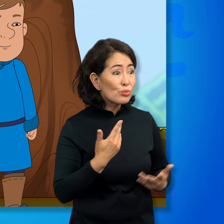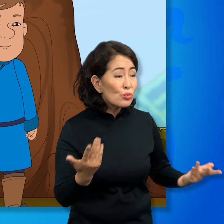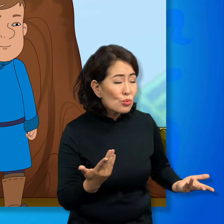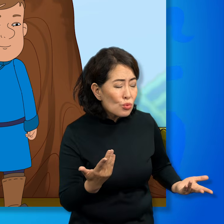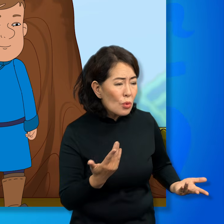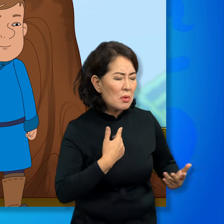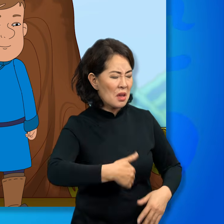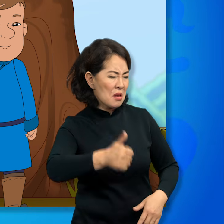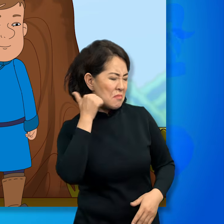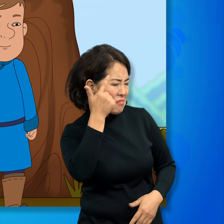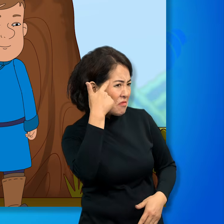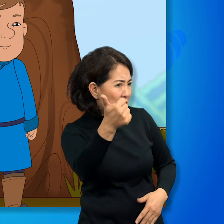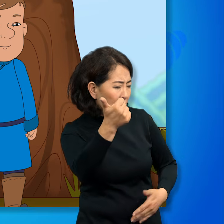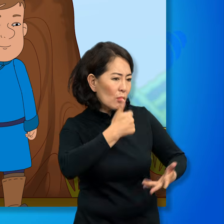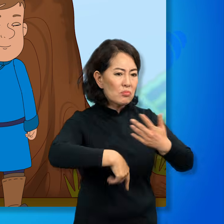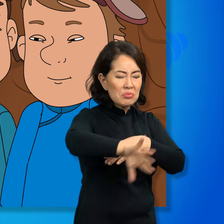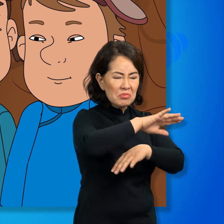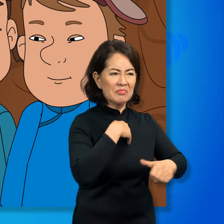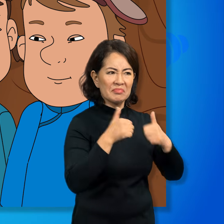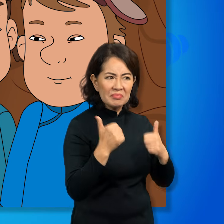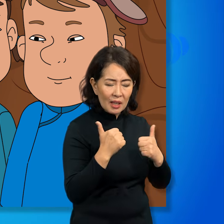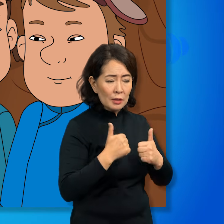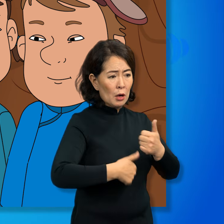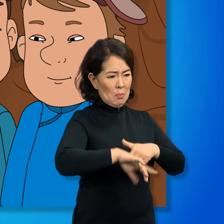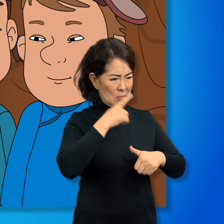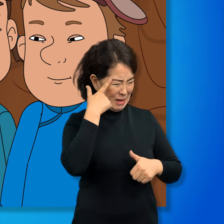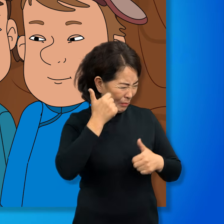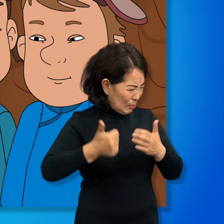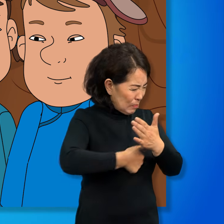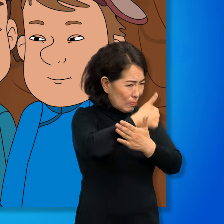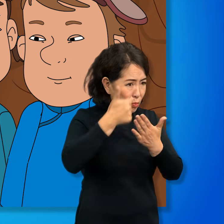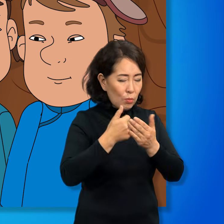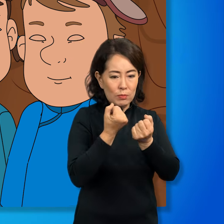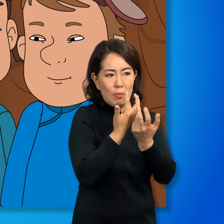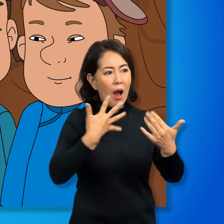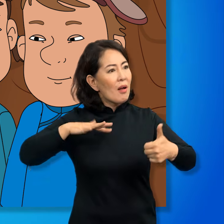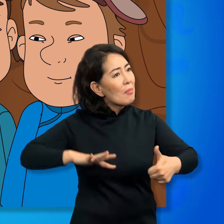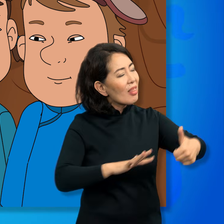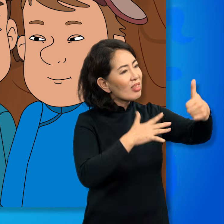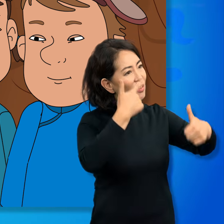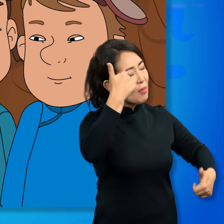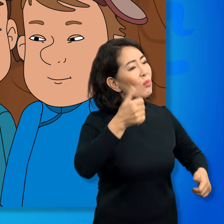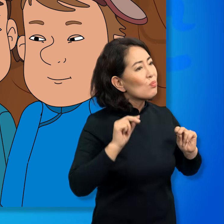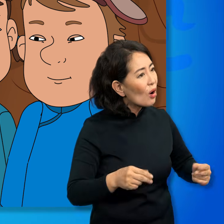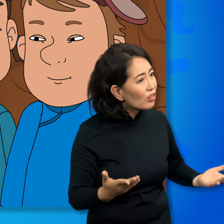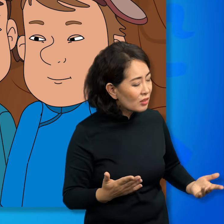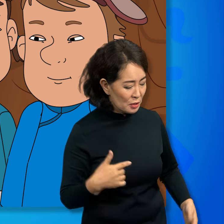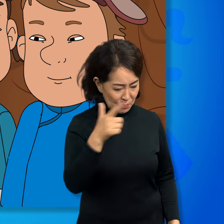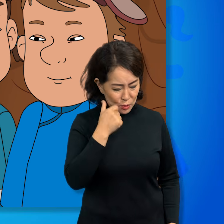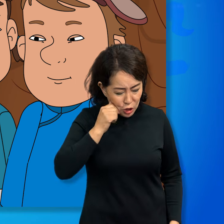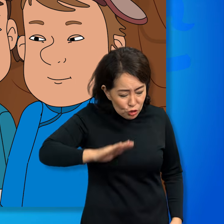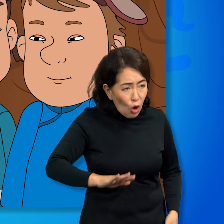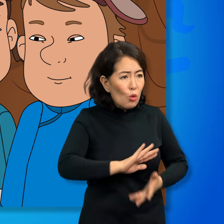баатар бол нэгэн үеийн баатар, бэлэг баатар бол түмэн үеийн баатар гэдэгтэй.